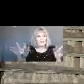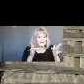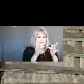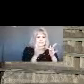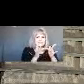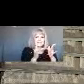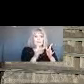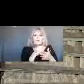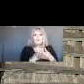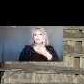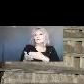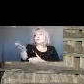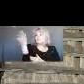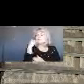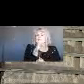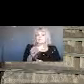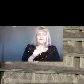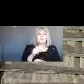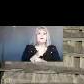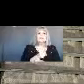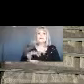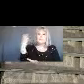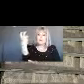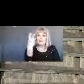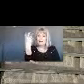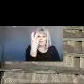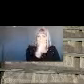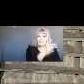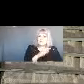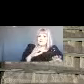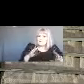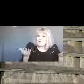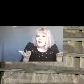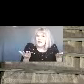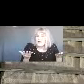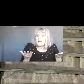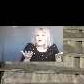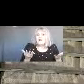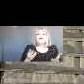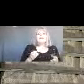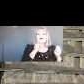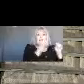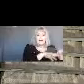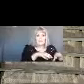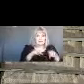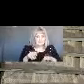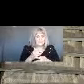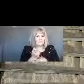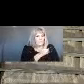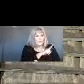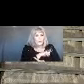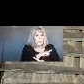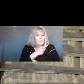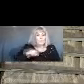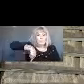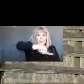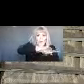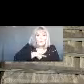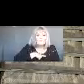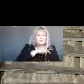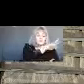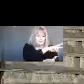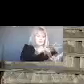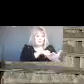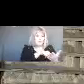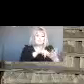ingeklik by Wie Dan Nou was 'n online belewenis en ons het verlede week begin reis met die opwindende story van Handelinge om